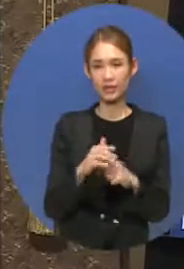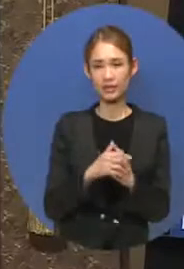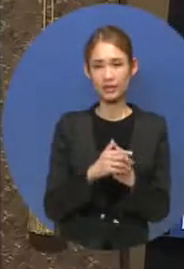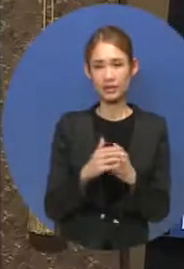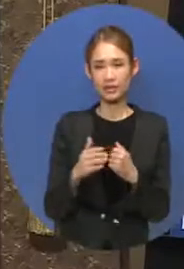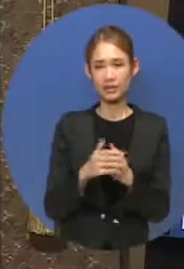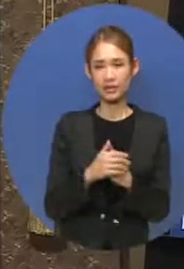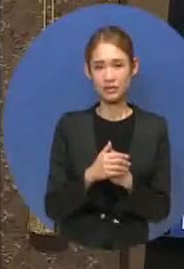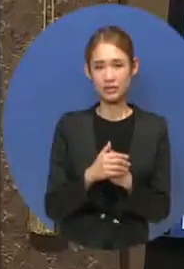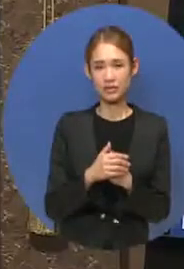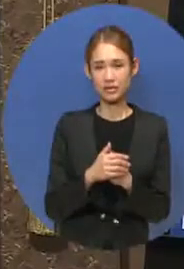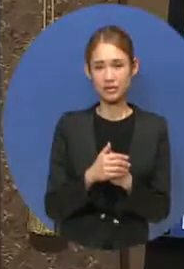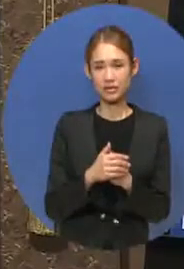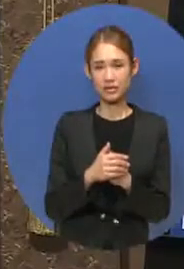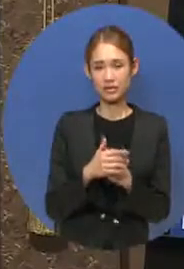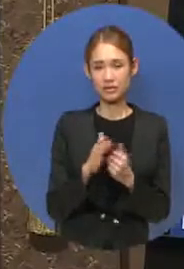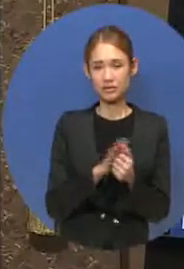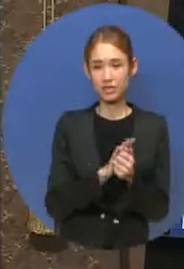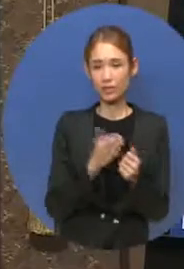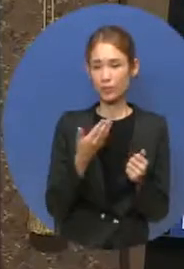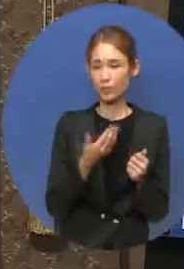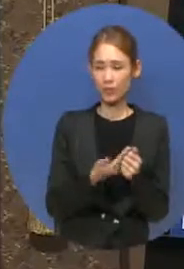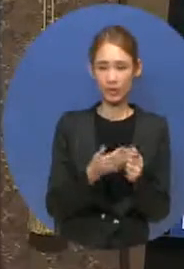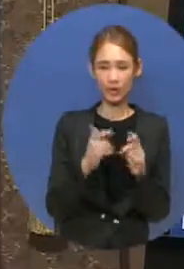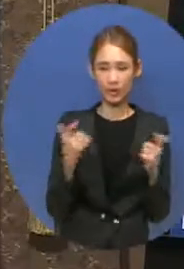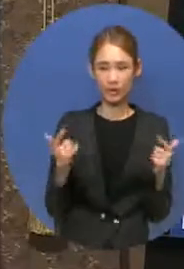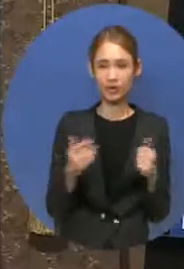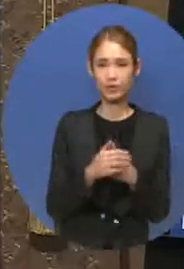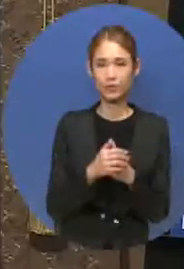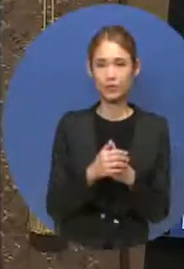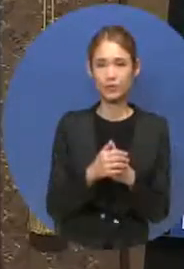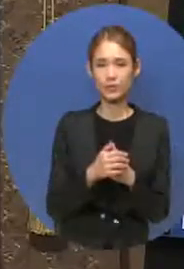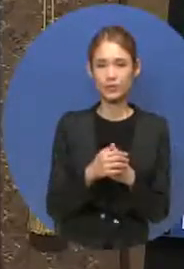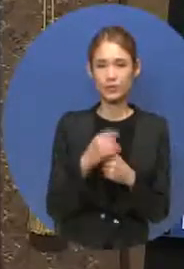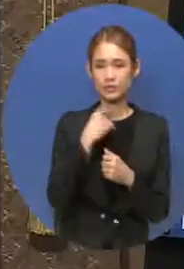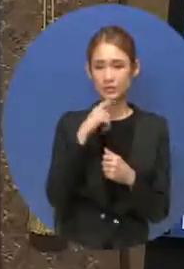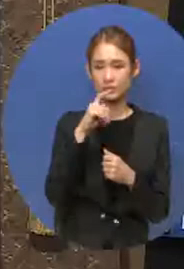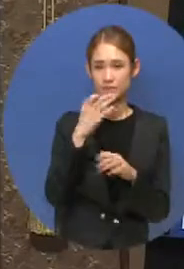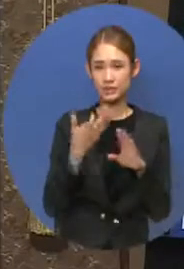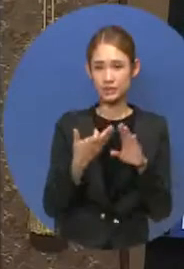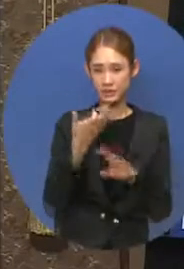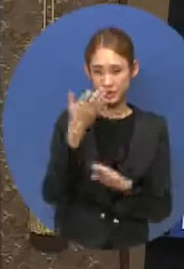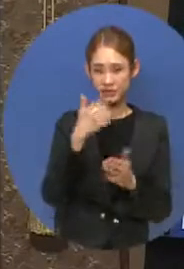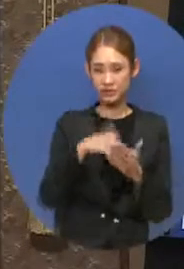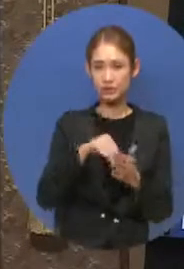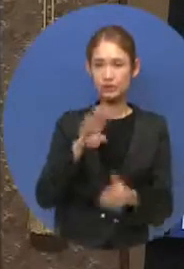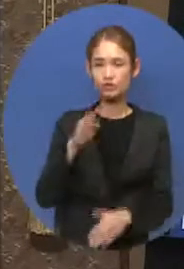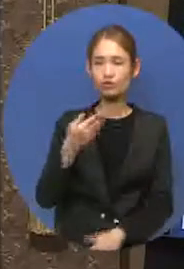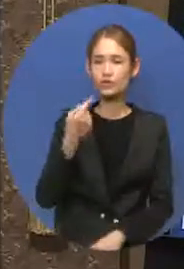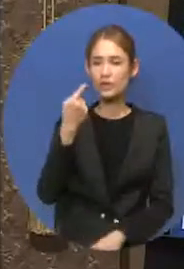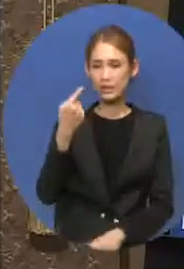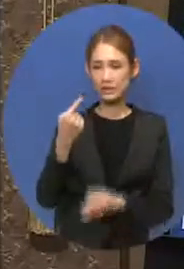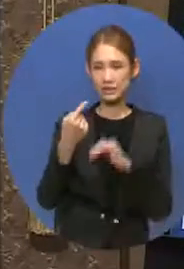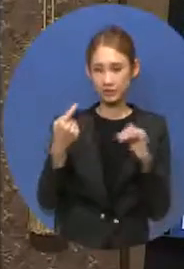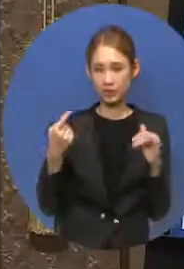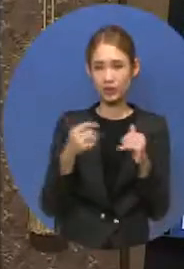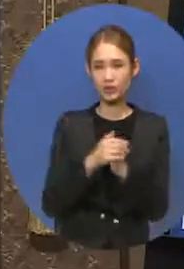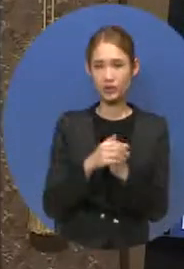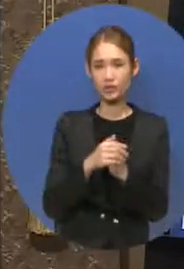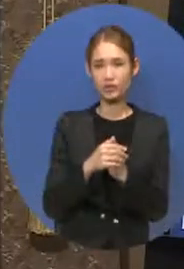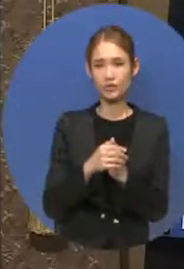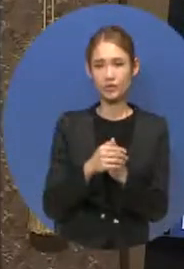때문에 사실 저희가 크게 서비스를 하지 않아도 될것 같고요. 18세 이상인 901명이